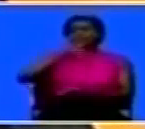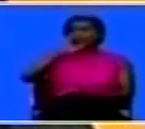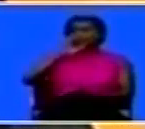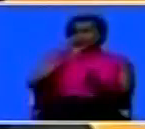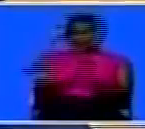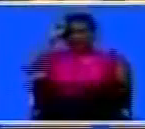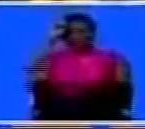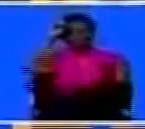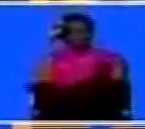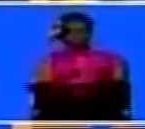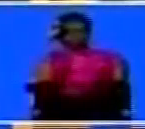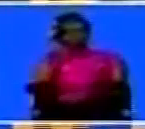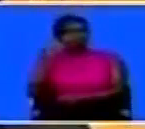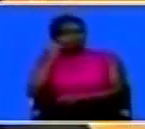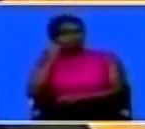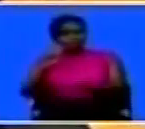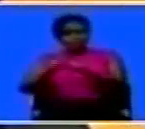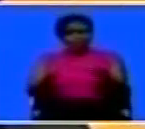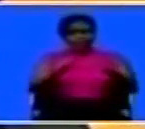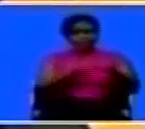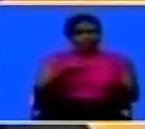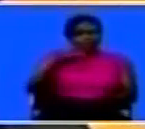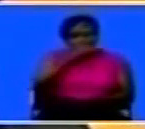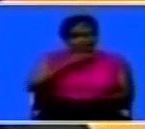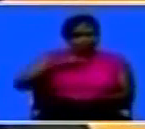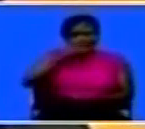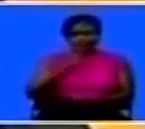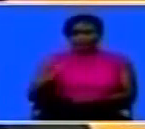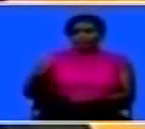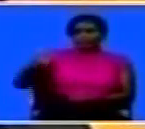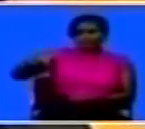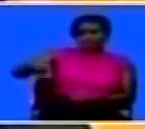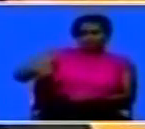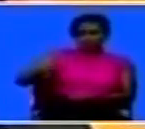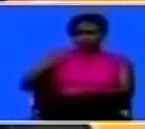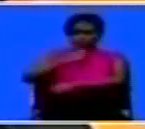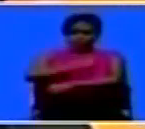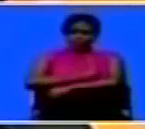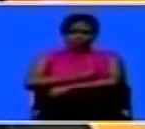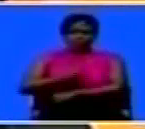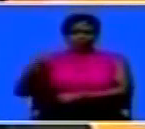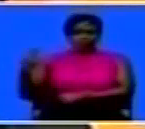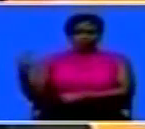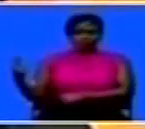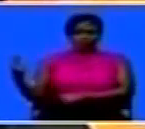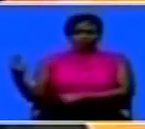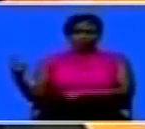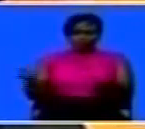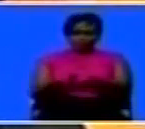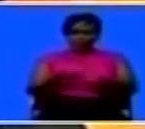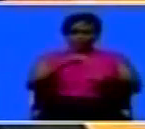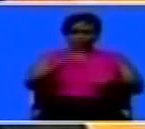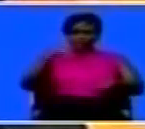hata kutumia majumbani kuharibiwa na mafuta aina ya petroli. Shule mbili vile vile, mtazamaji, zinasemekana